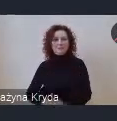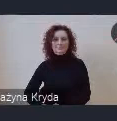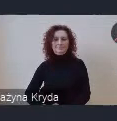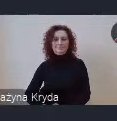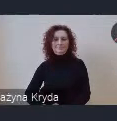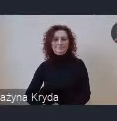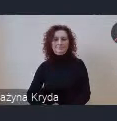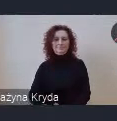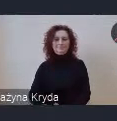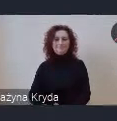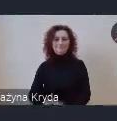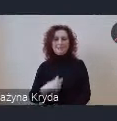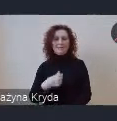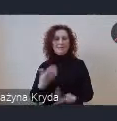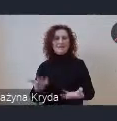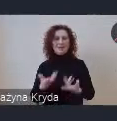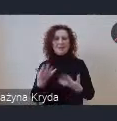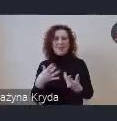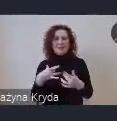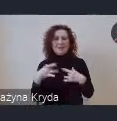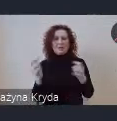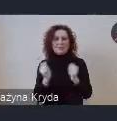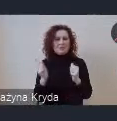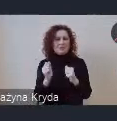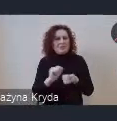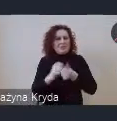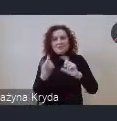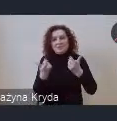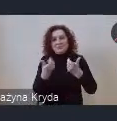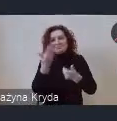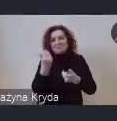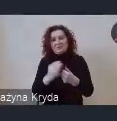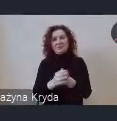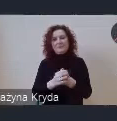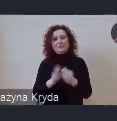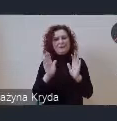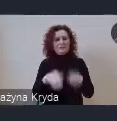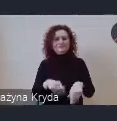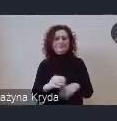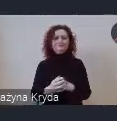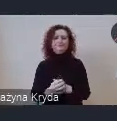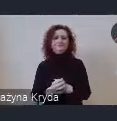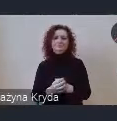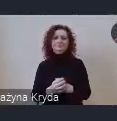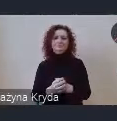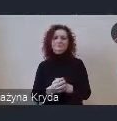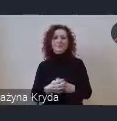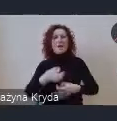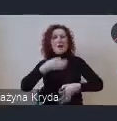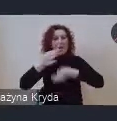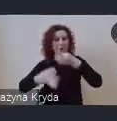ja jestem chyba lekko przeziębiony ruch coś no mniejsza z tym Omówię